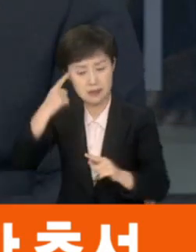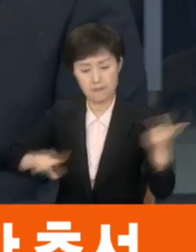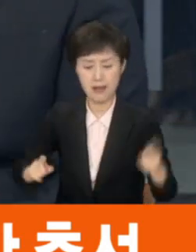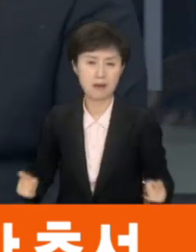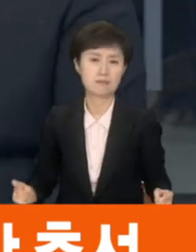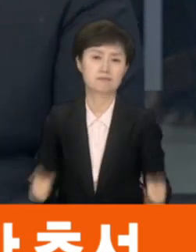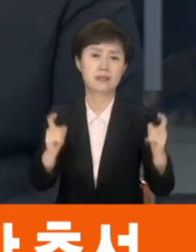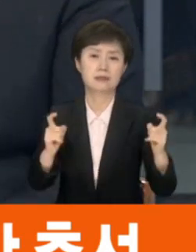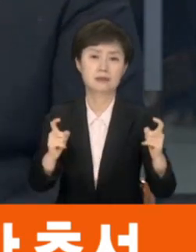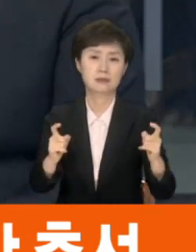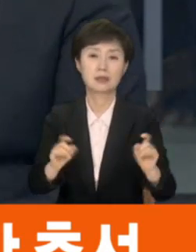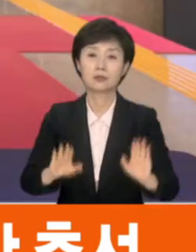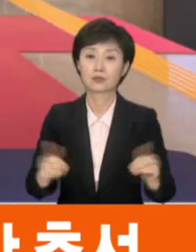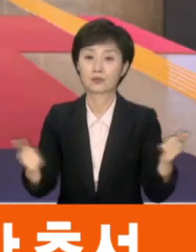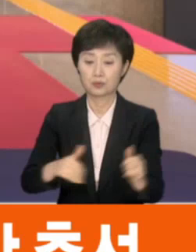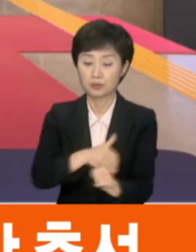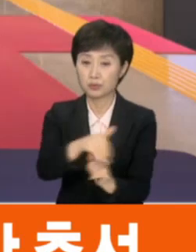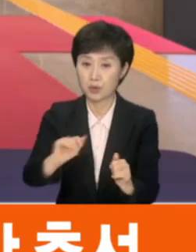보이는데요